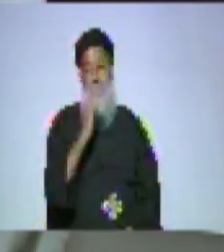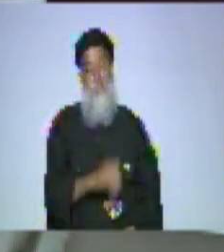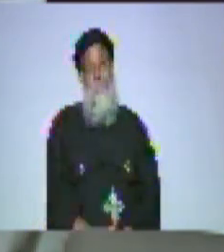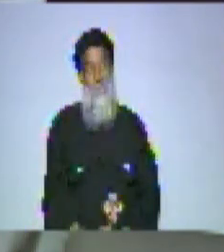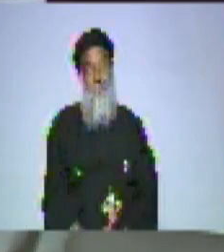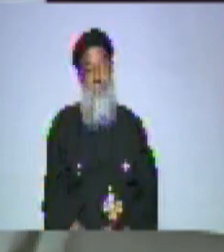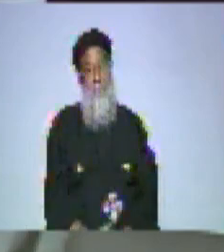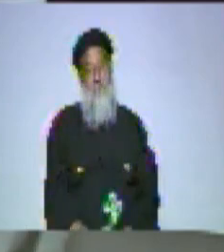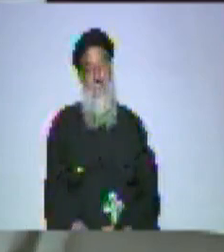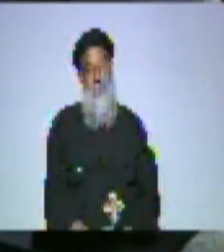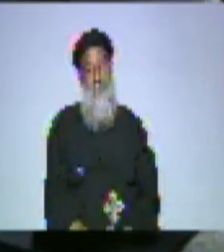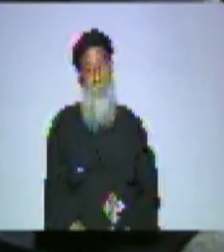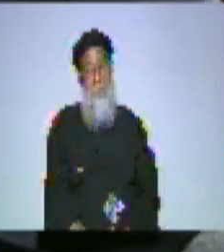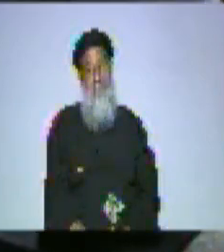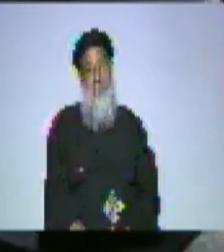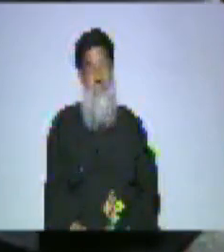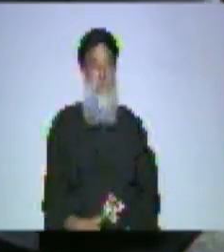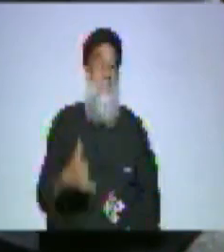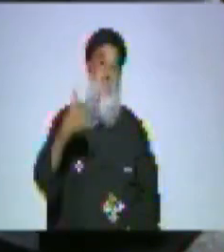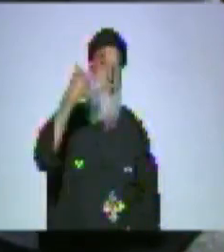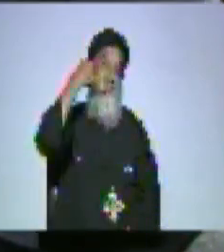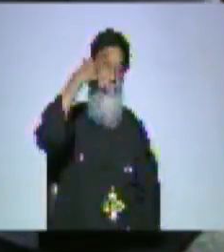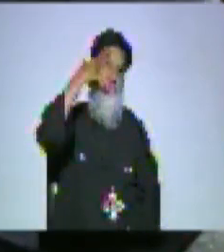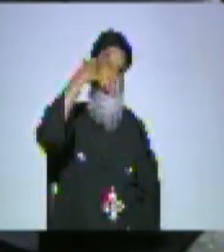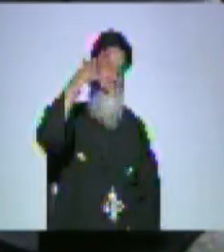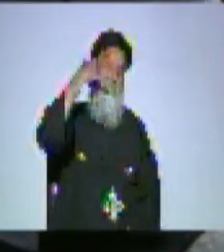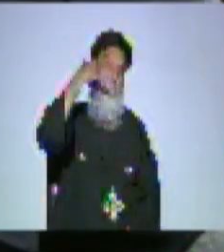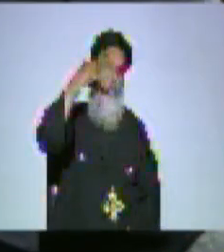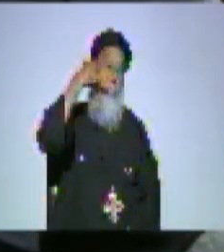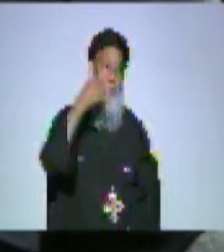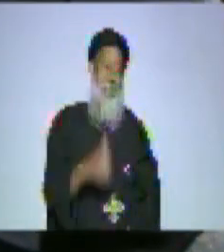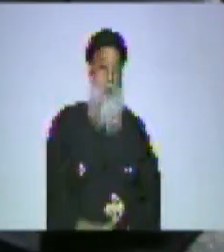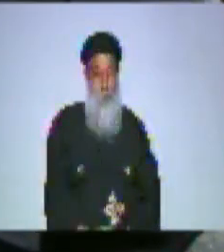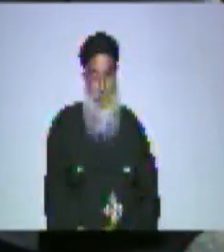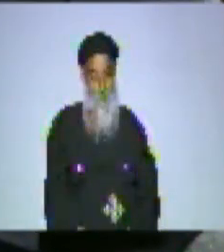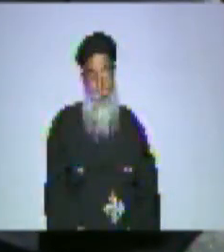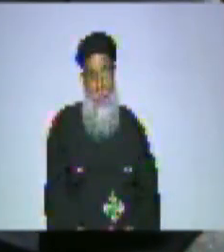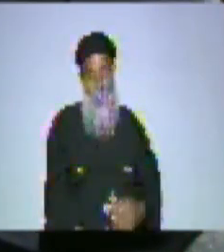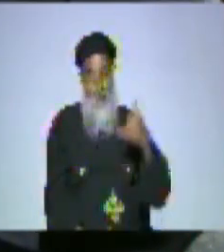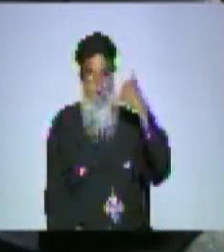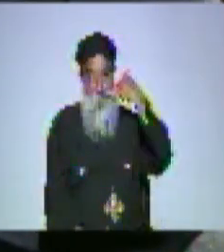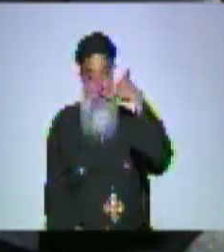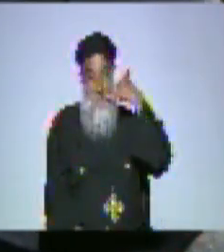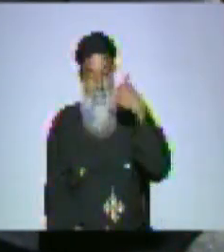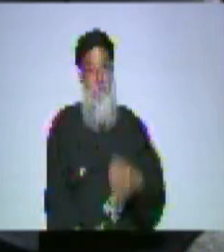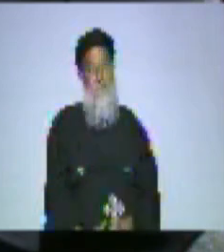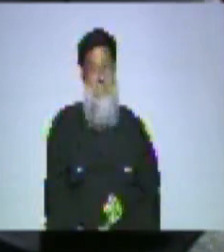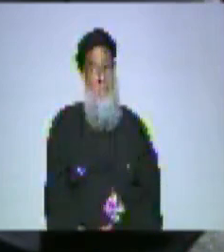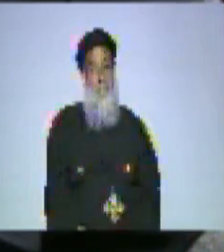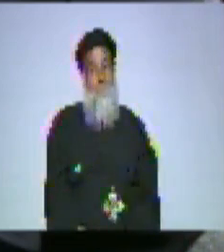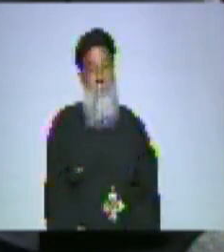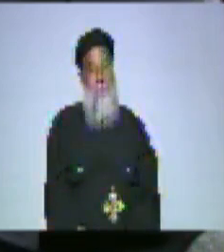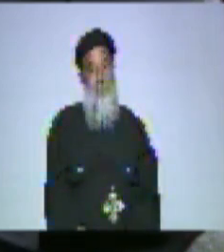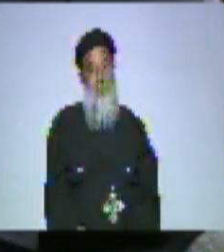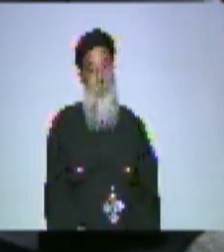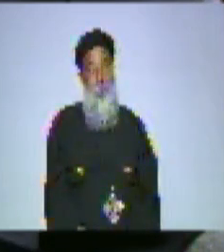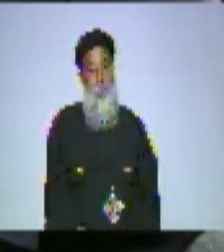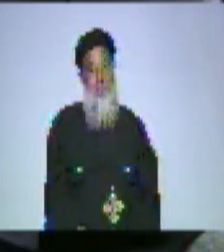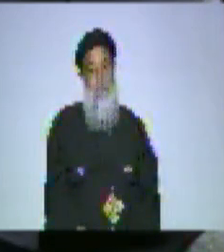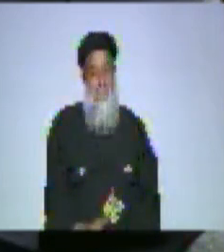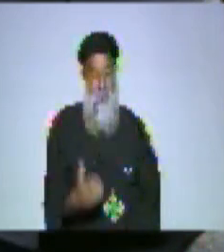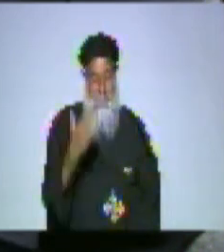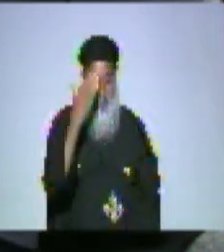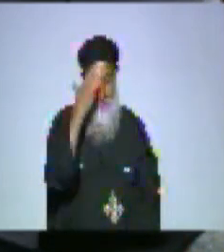قوي بس ناخد مداخله استاذ سامح اهلا بك استاذ سامح سلامه